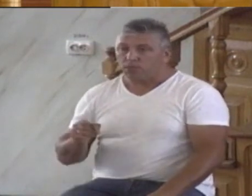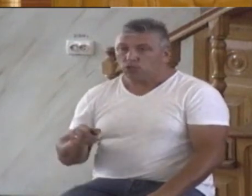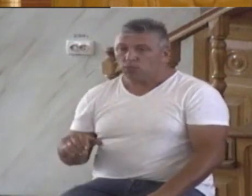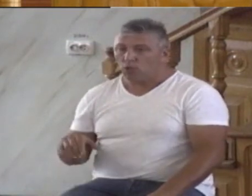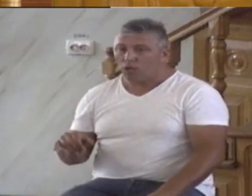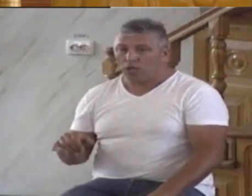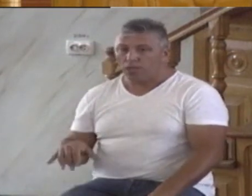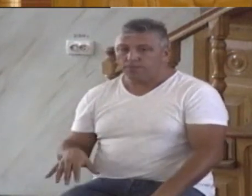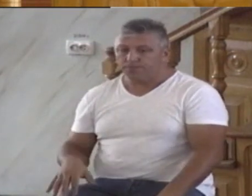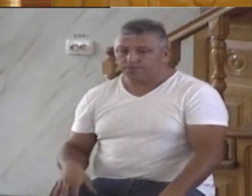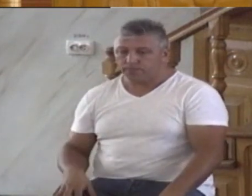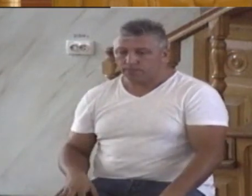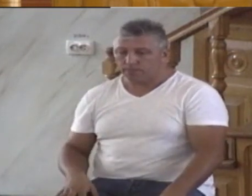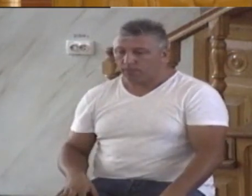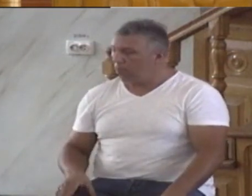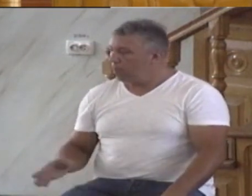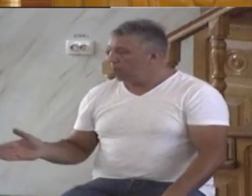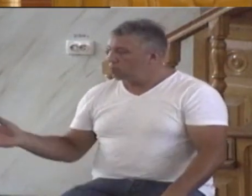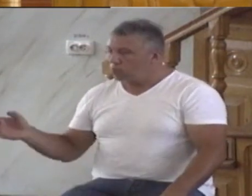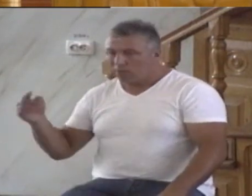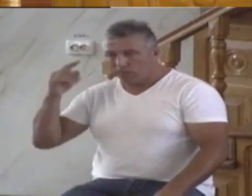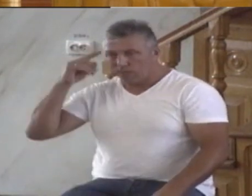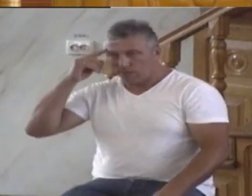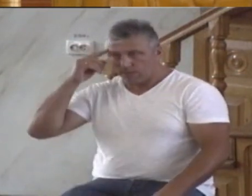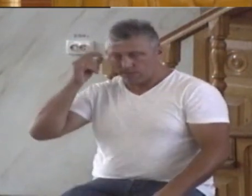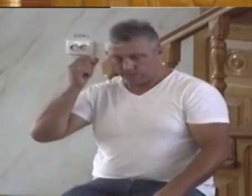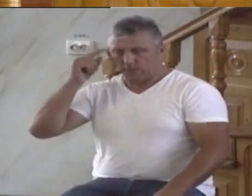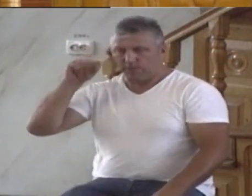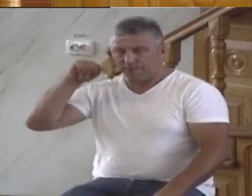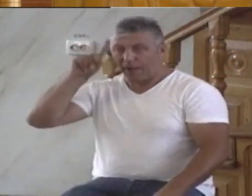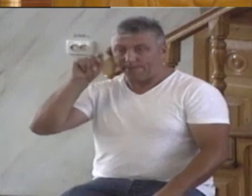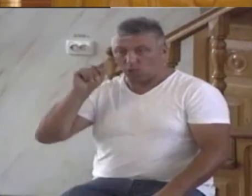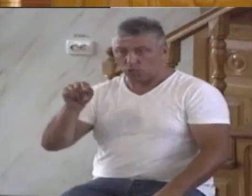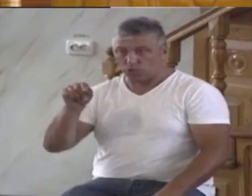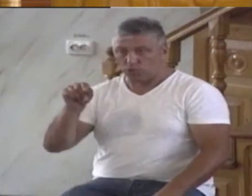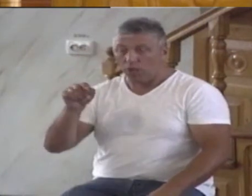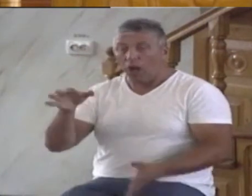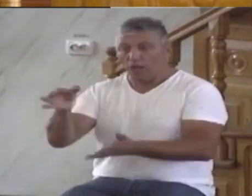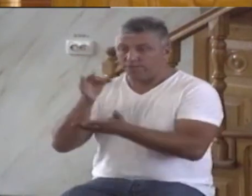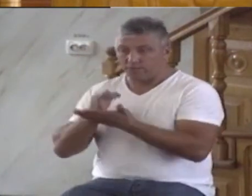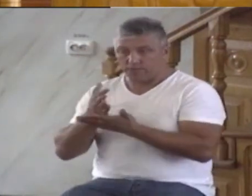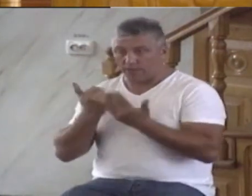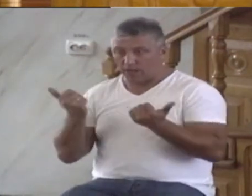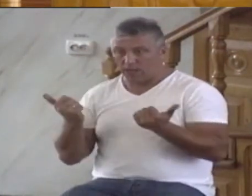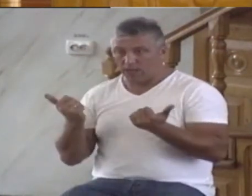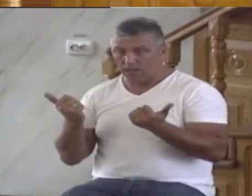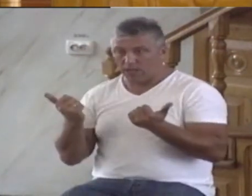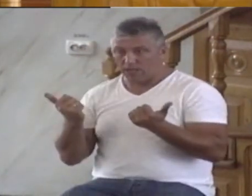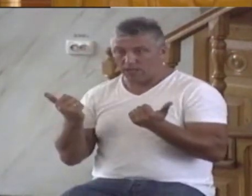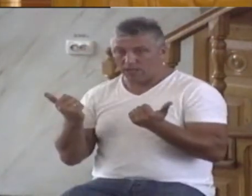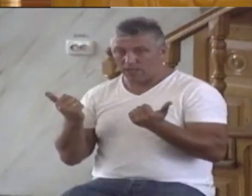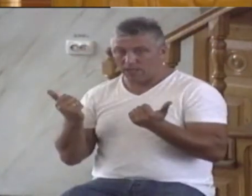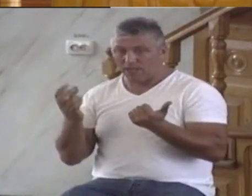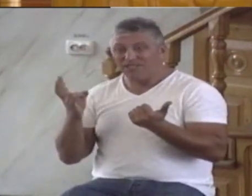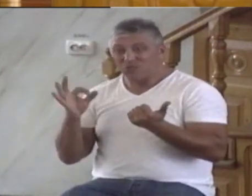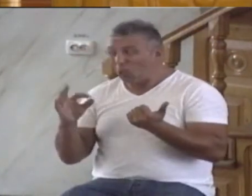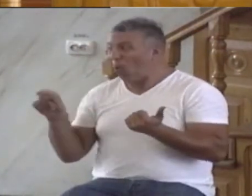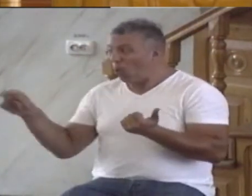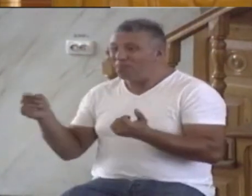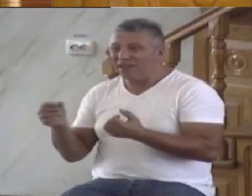ответа на свой вопрос. И даже после этого остался